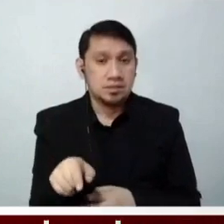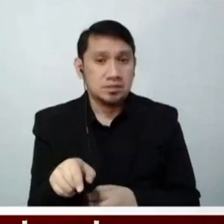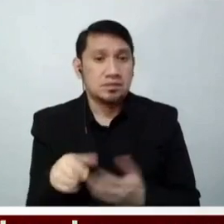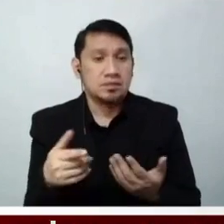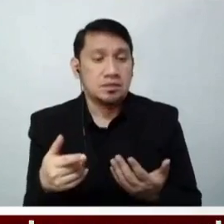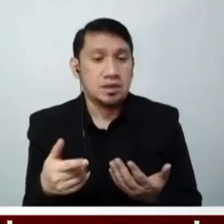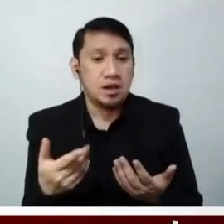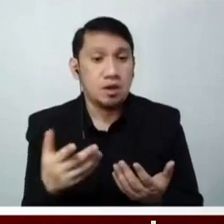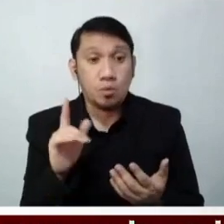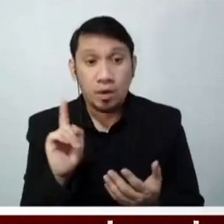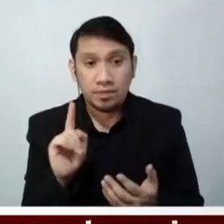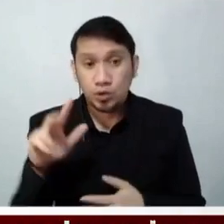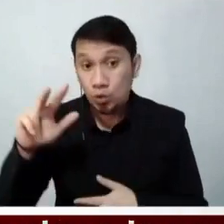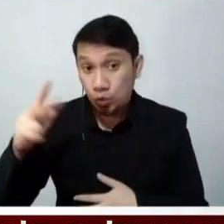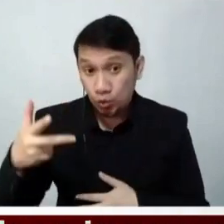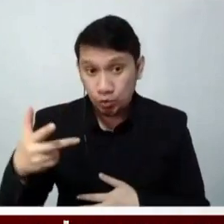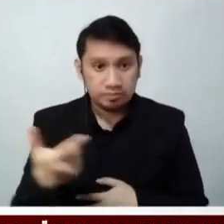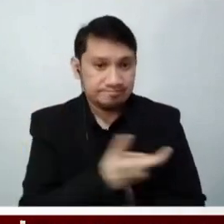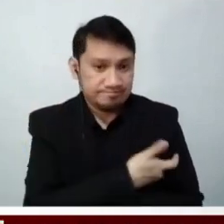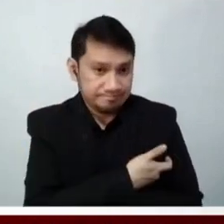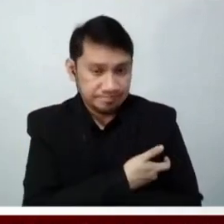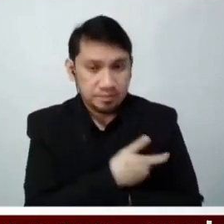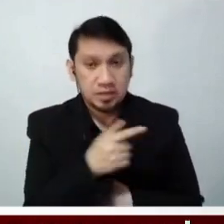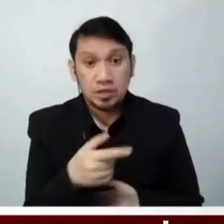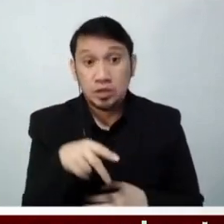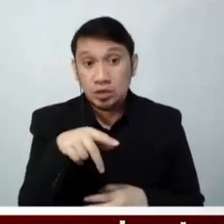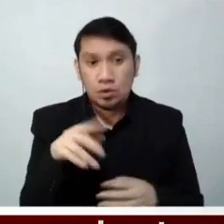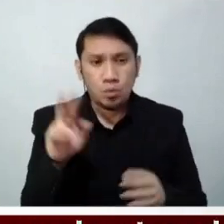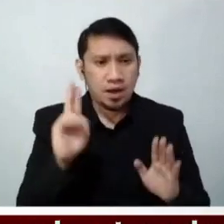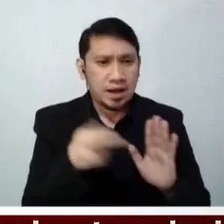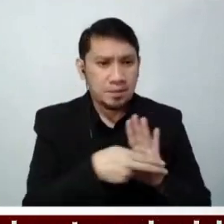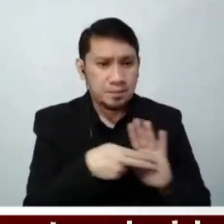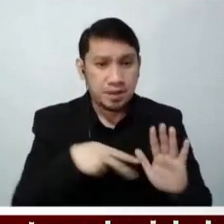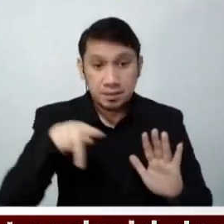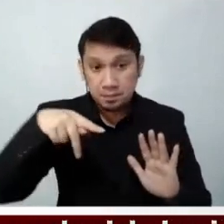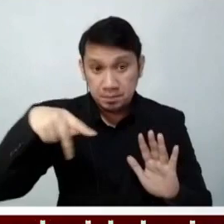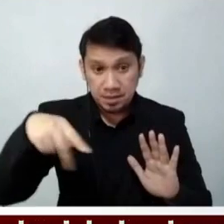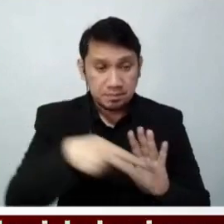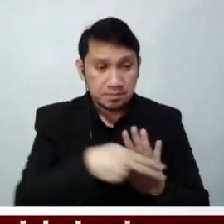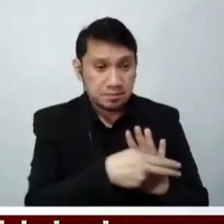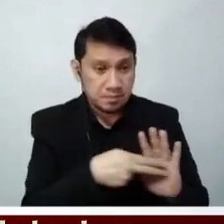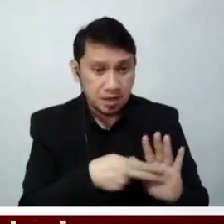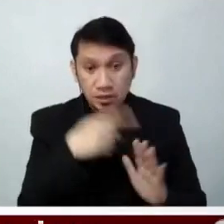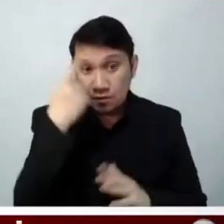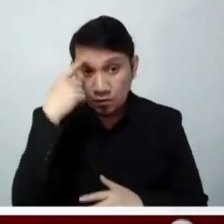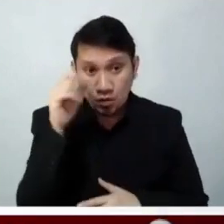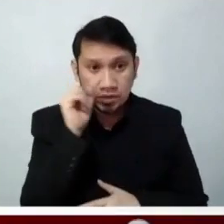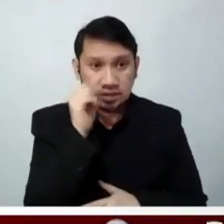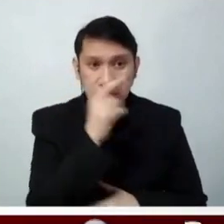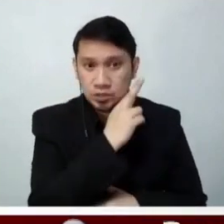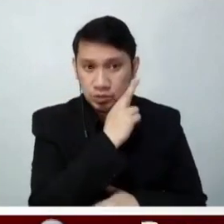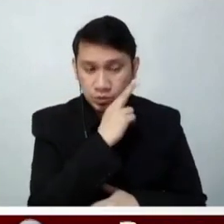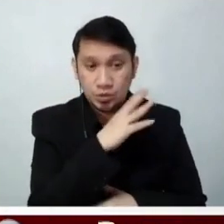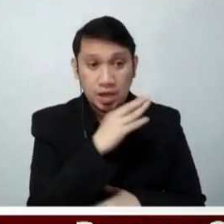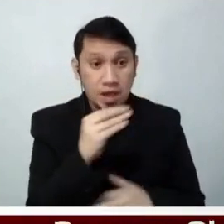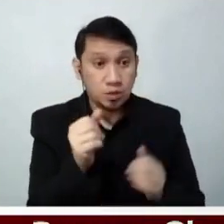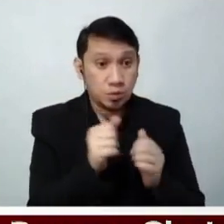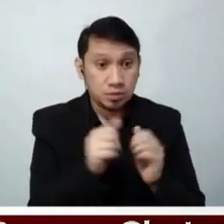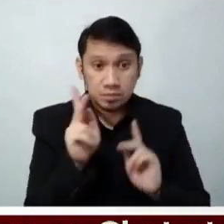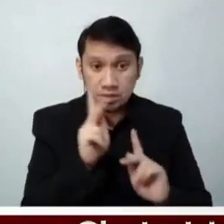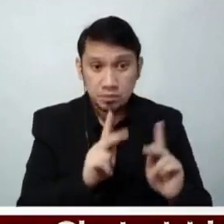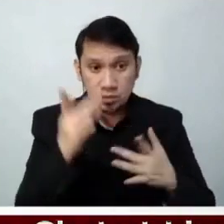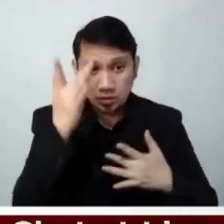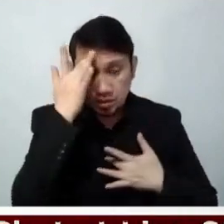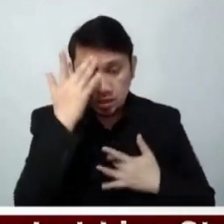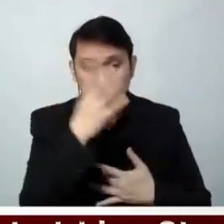Prevention ang booster shot ng bakunang gawa ng Pfizer-BioNTech para sa mga senior citizens may comorbidities at may